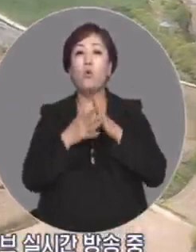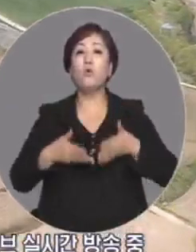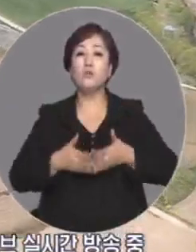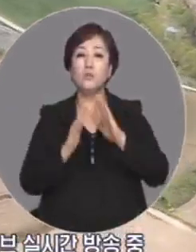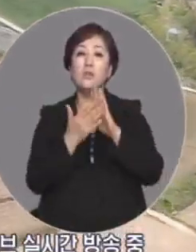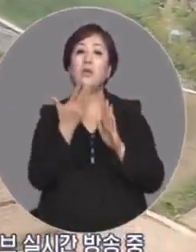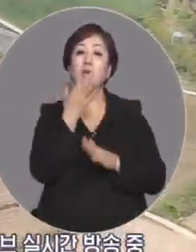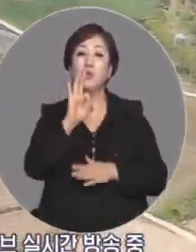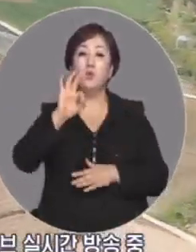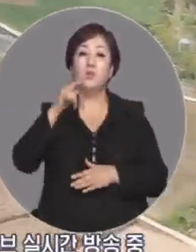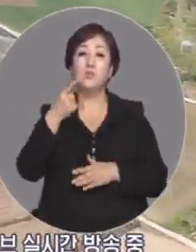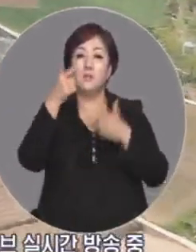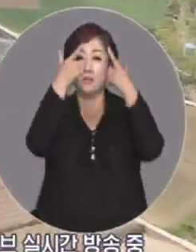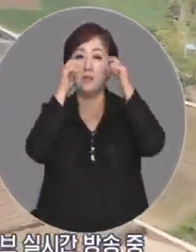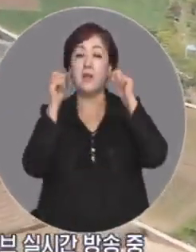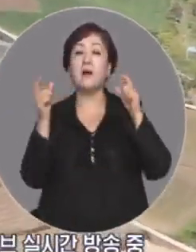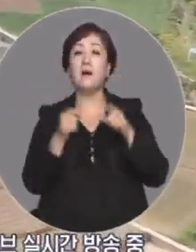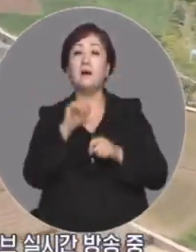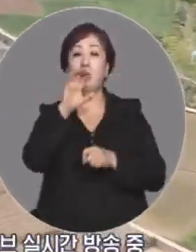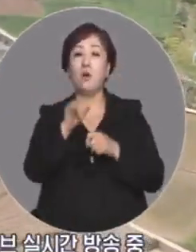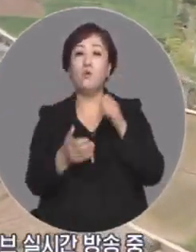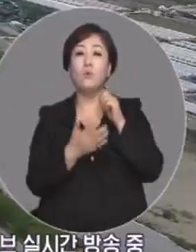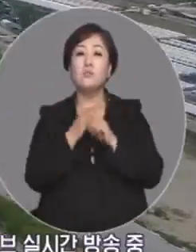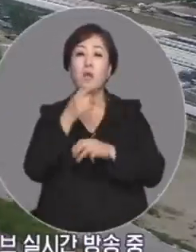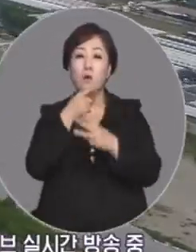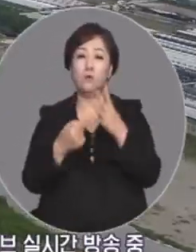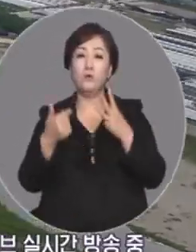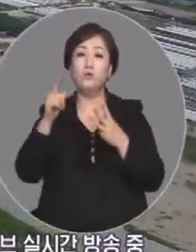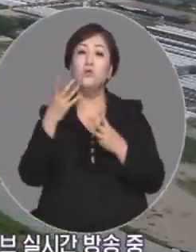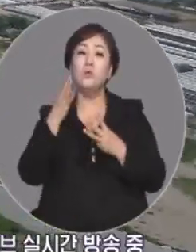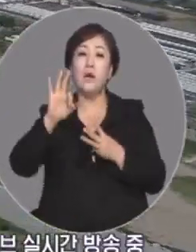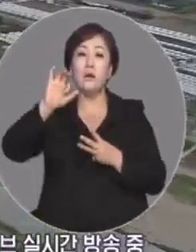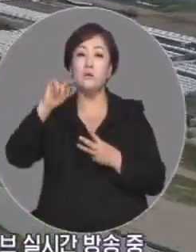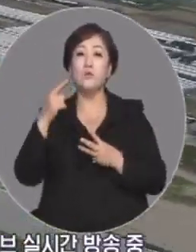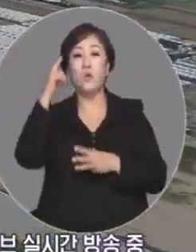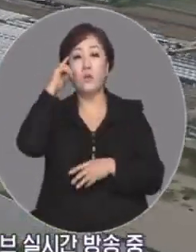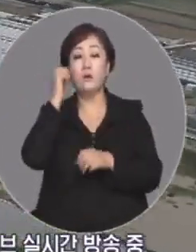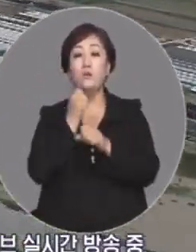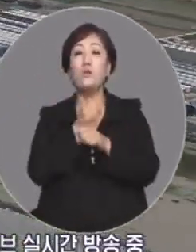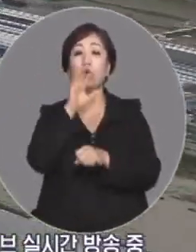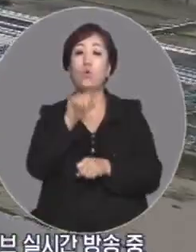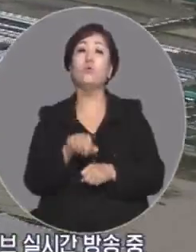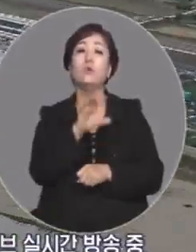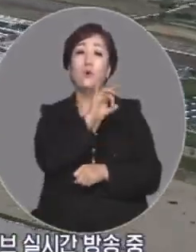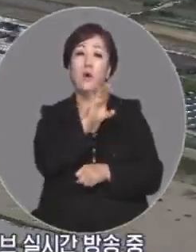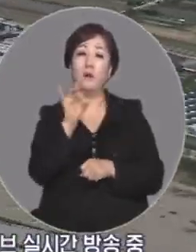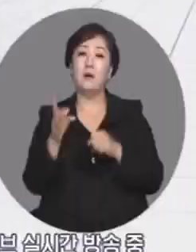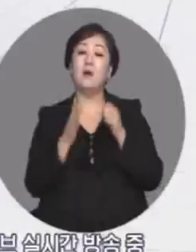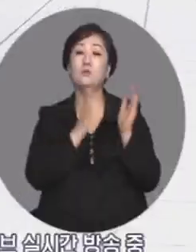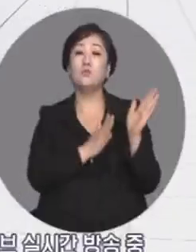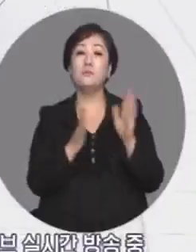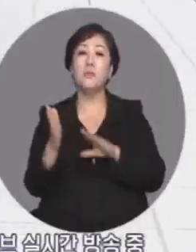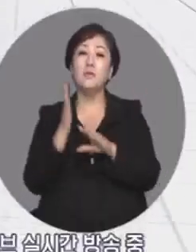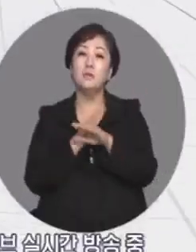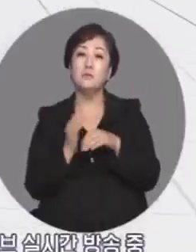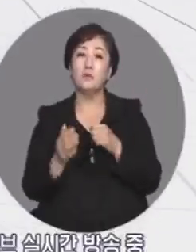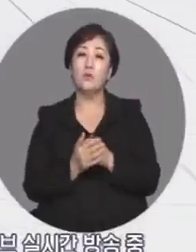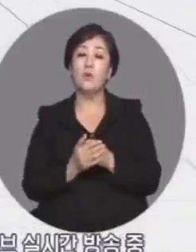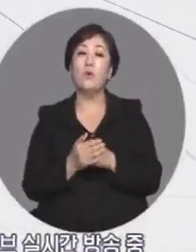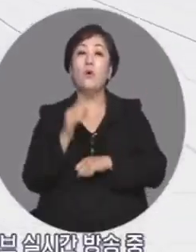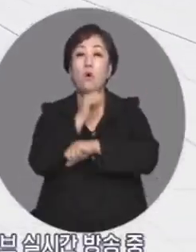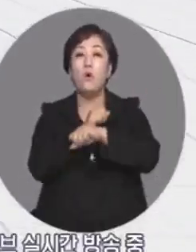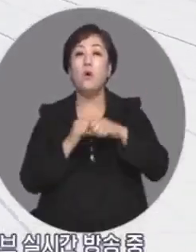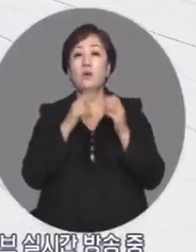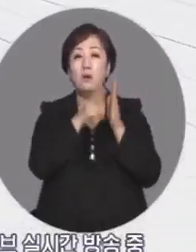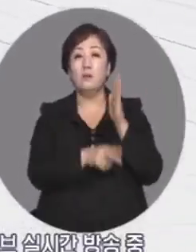유니스트 인근엔 미래형 전지부품 개발의 거점인 울주 강소연구개발 특구가 각각 추진 중입니다. 여기에